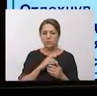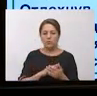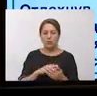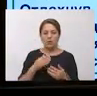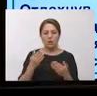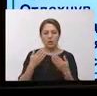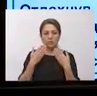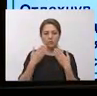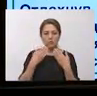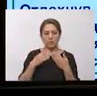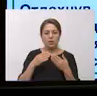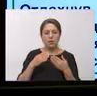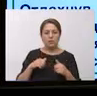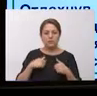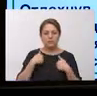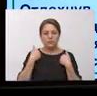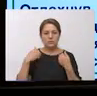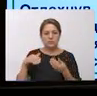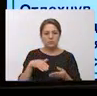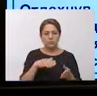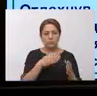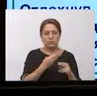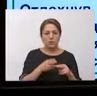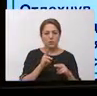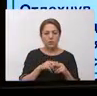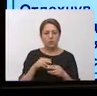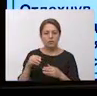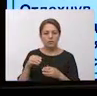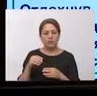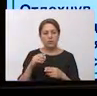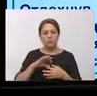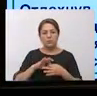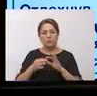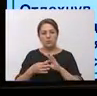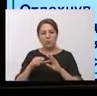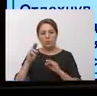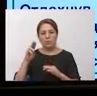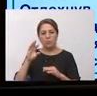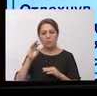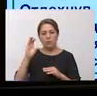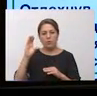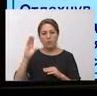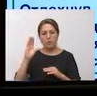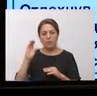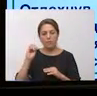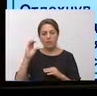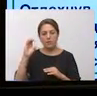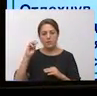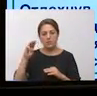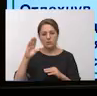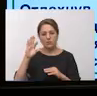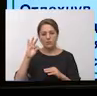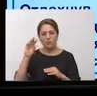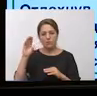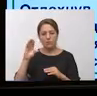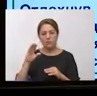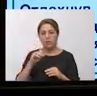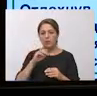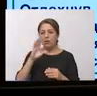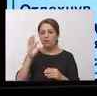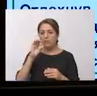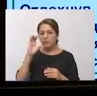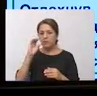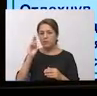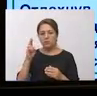Отдохнув, двинешься в путь. Это предложение повествовательное, невосклицательное. Грамматическая основа в